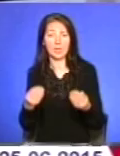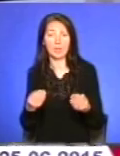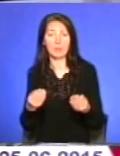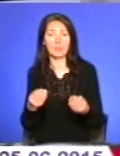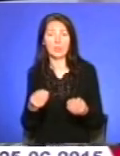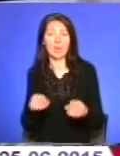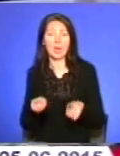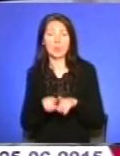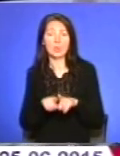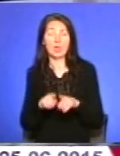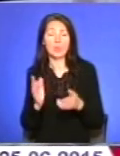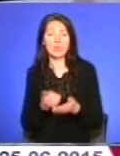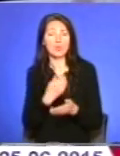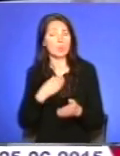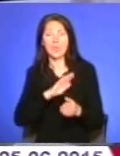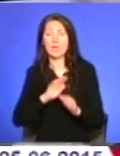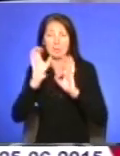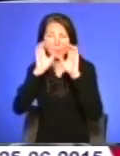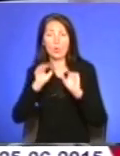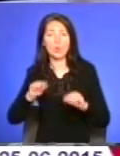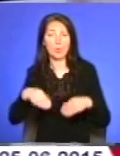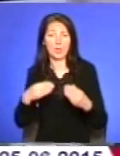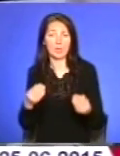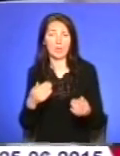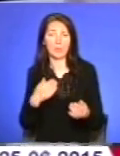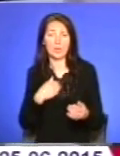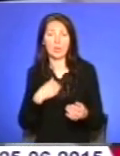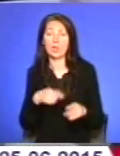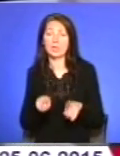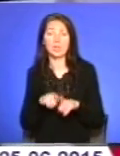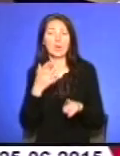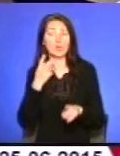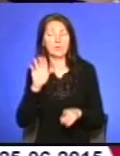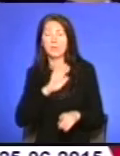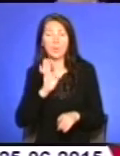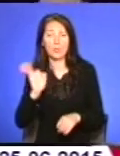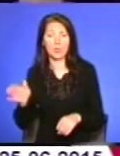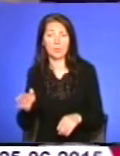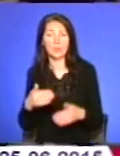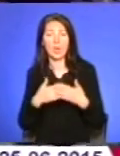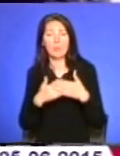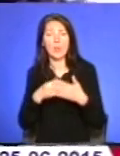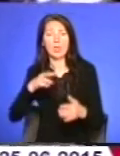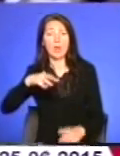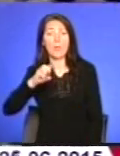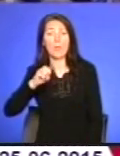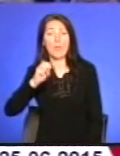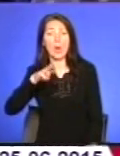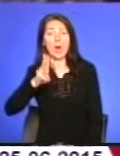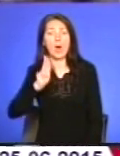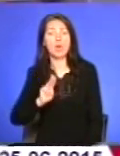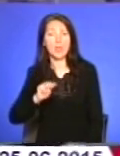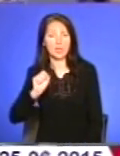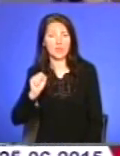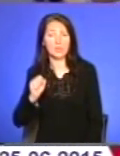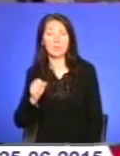що ми незаконно передаємо. Я, по крайній мірі, за таке голосувати не буду. Громада Малишівців замовлення на експлуатацію лінії